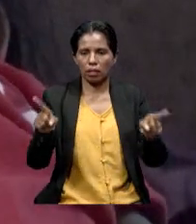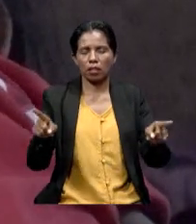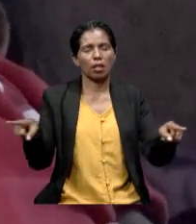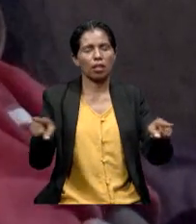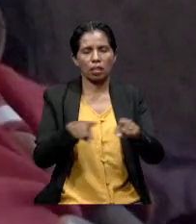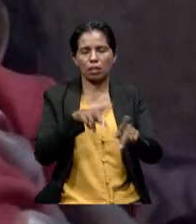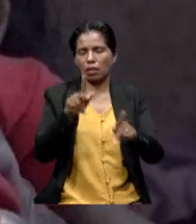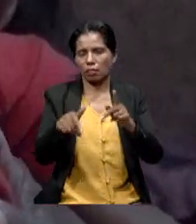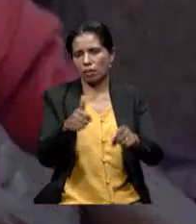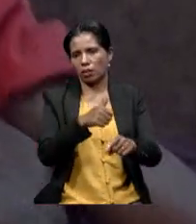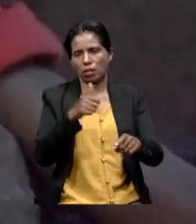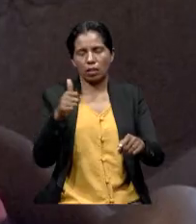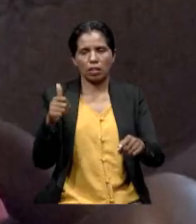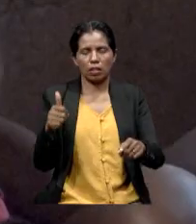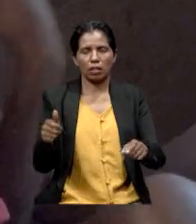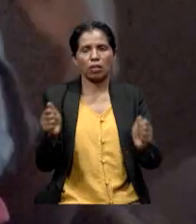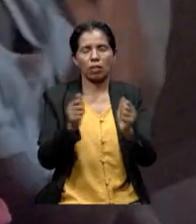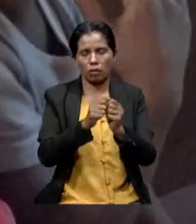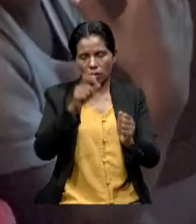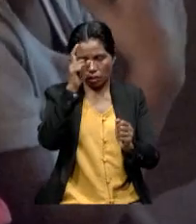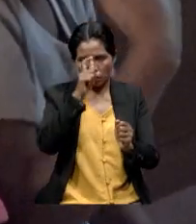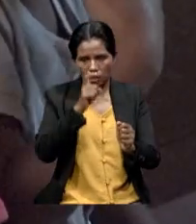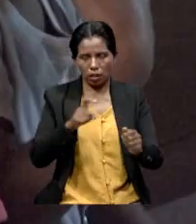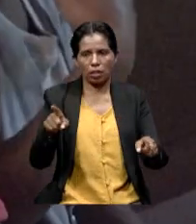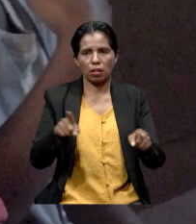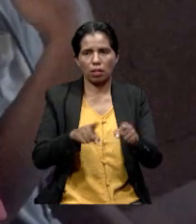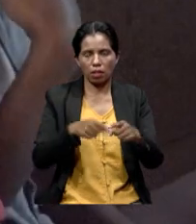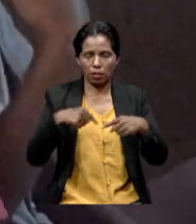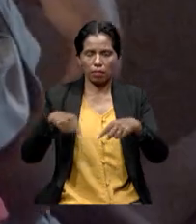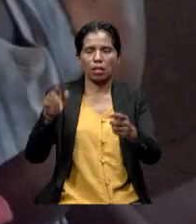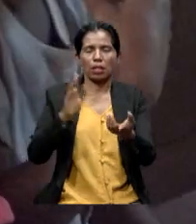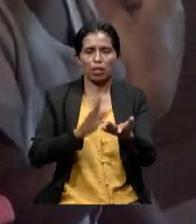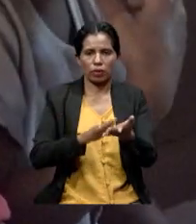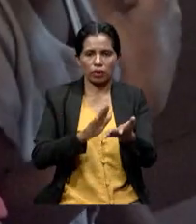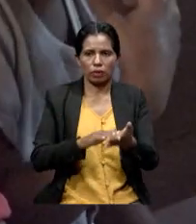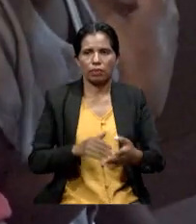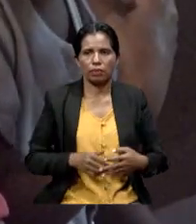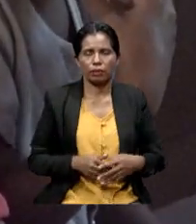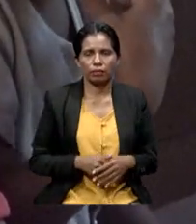emaselo, nebe ho idadi hanesan ba eskola.